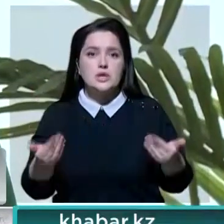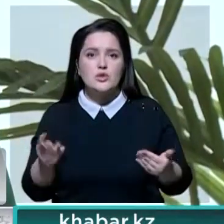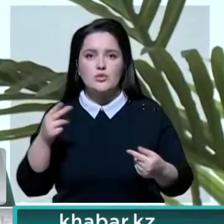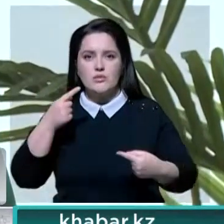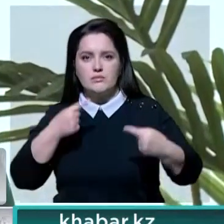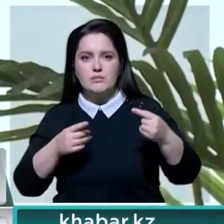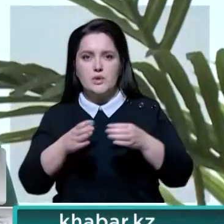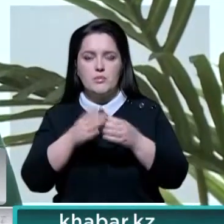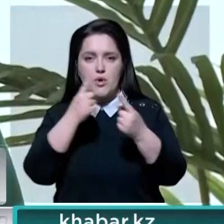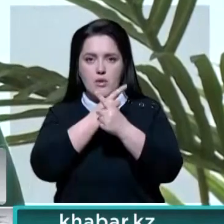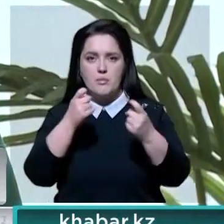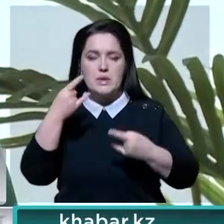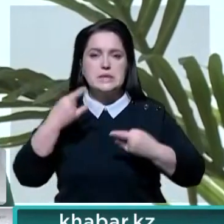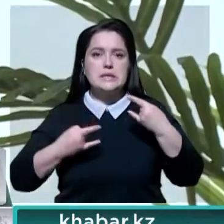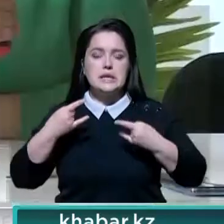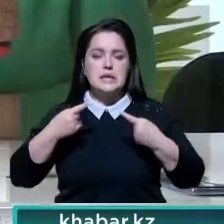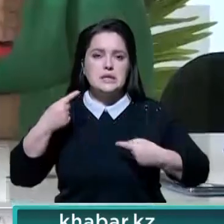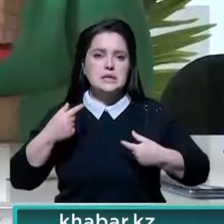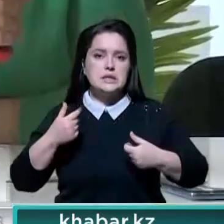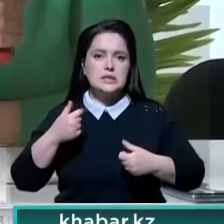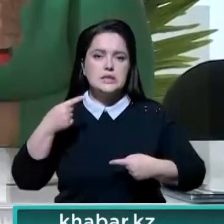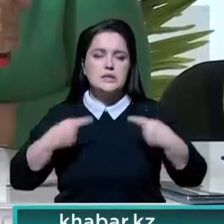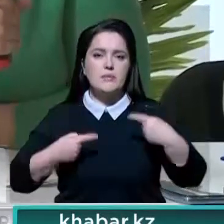оппонентов озвученных во время теледебатов